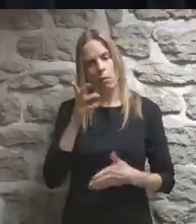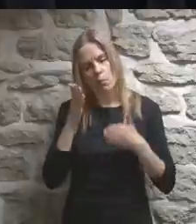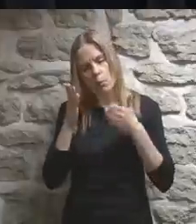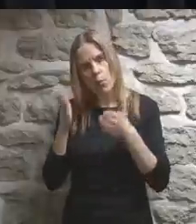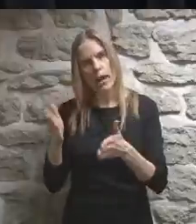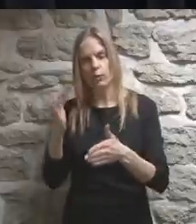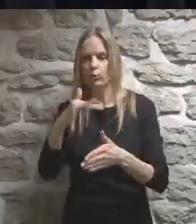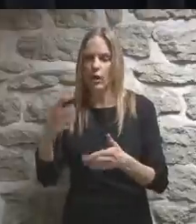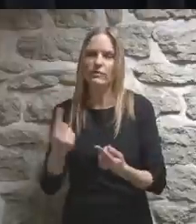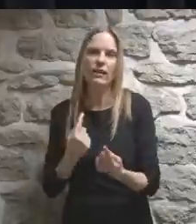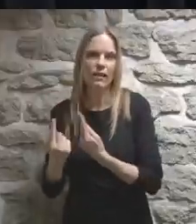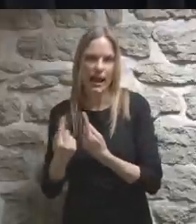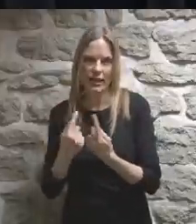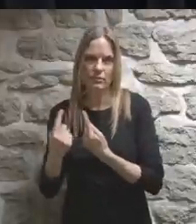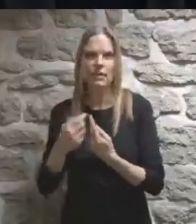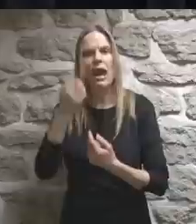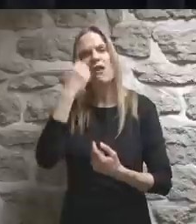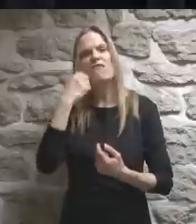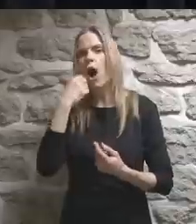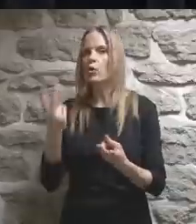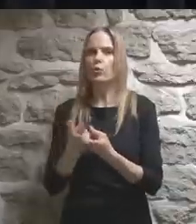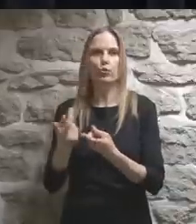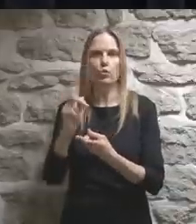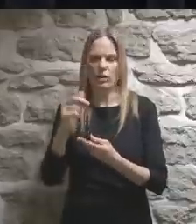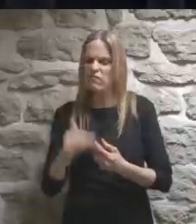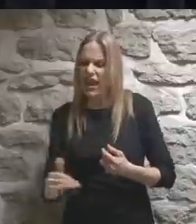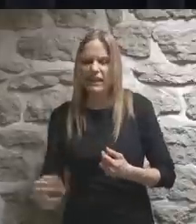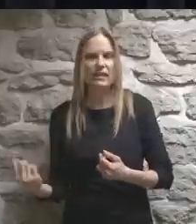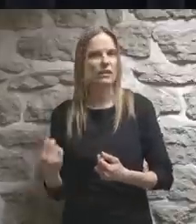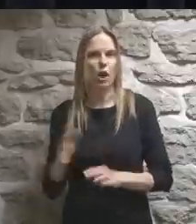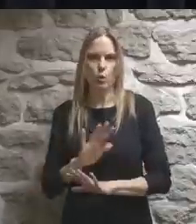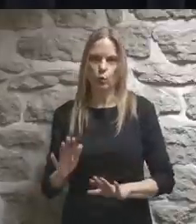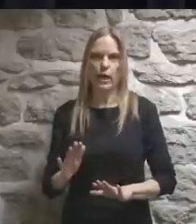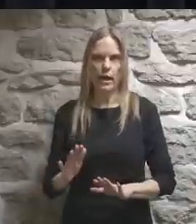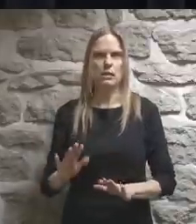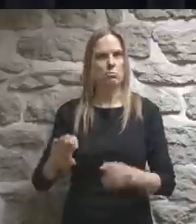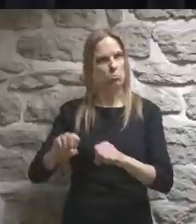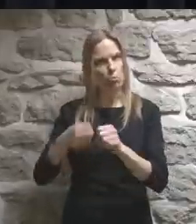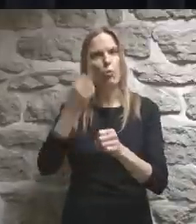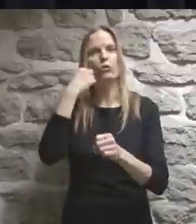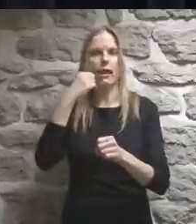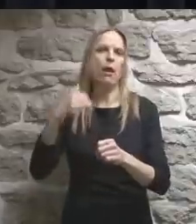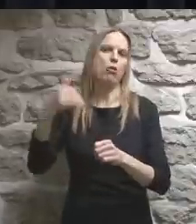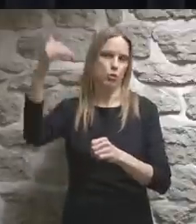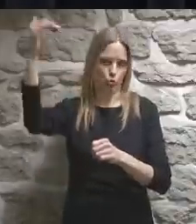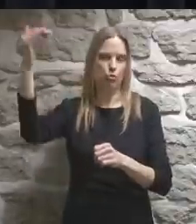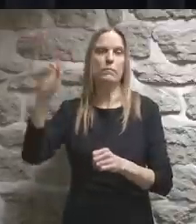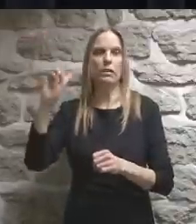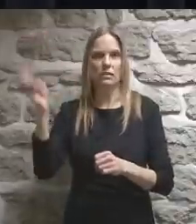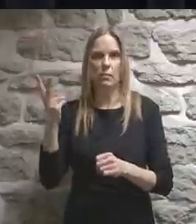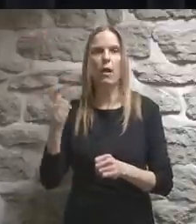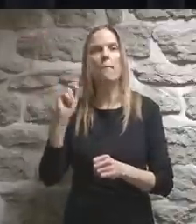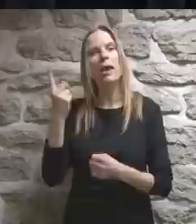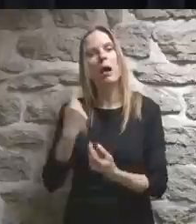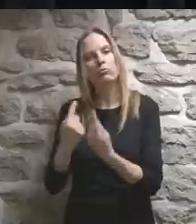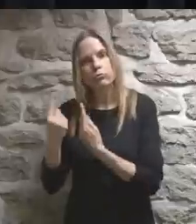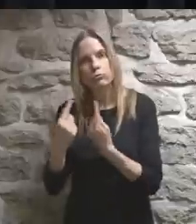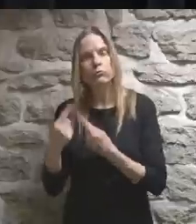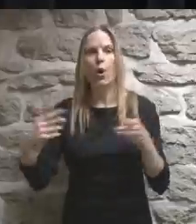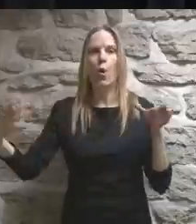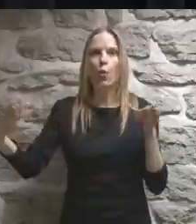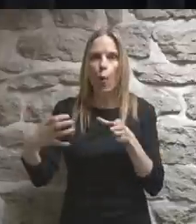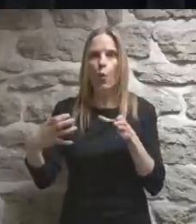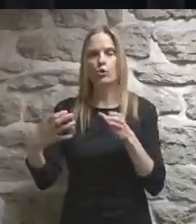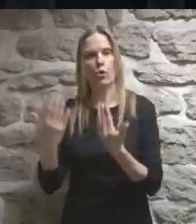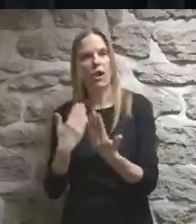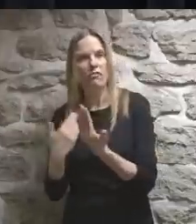lastega rääkida, igas vanuses lastega, mitte ainult väikestega, vaid ka teismelistega, nendega koos olla,